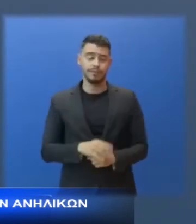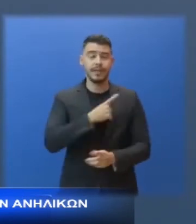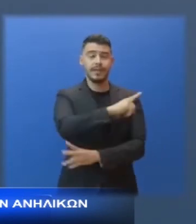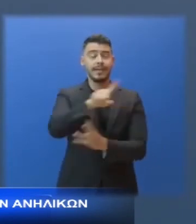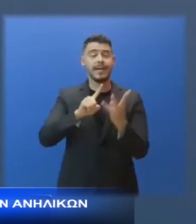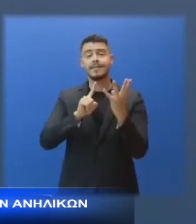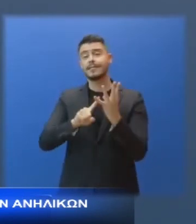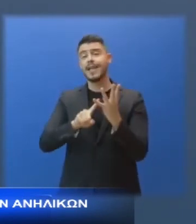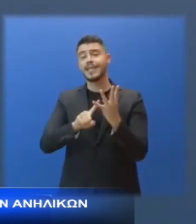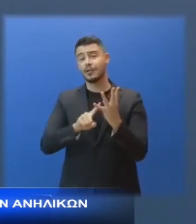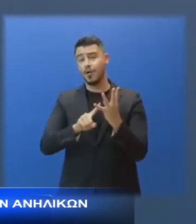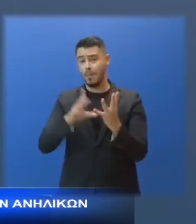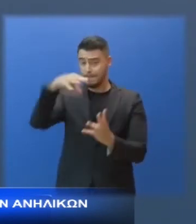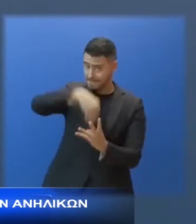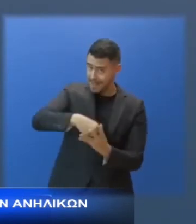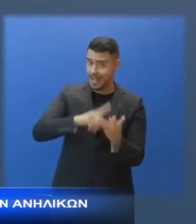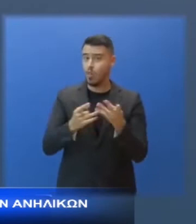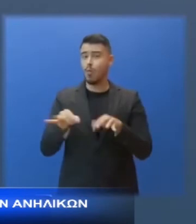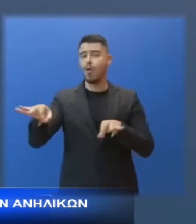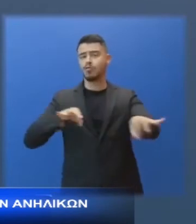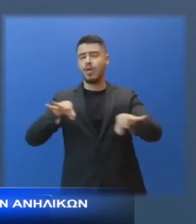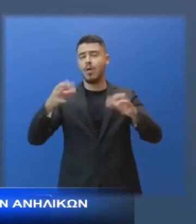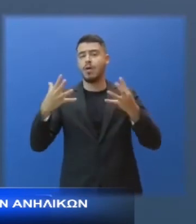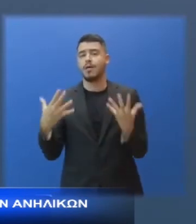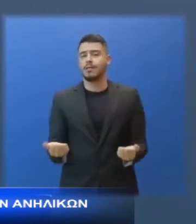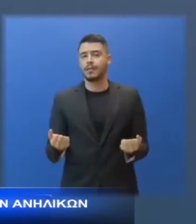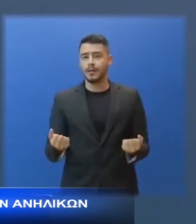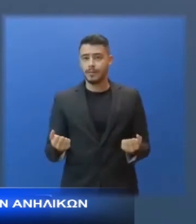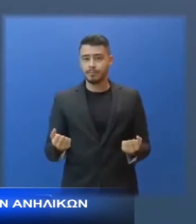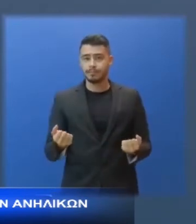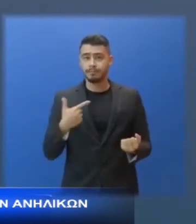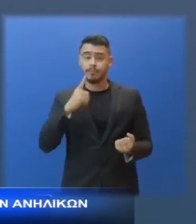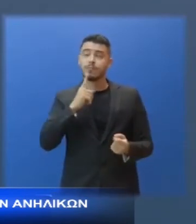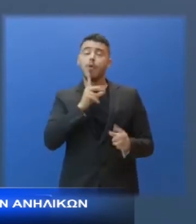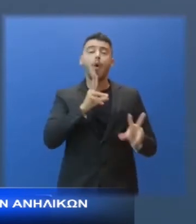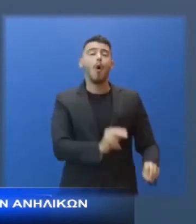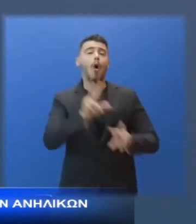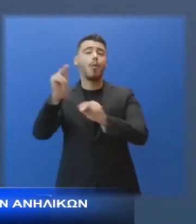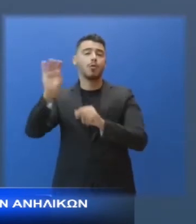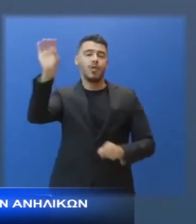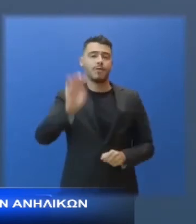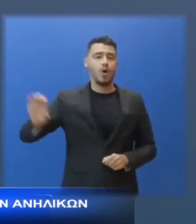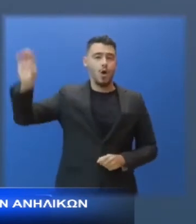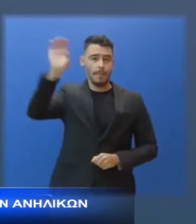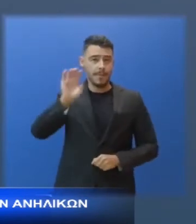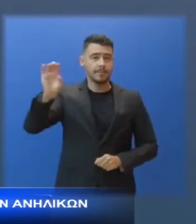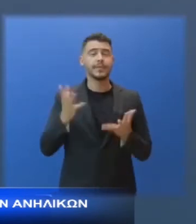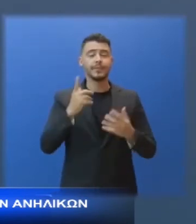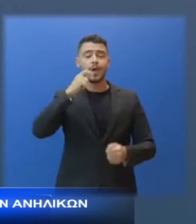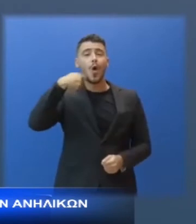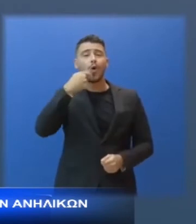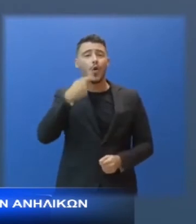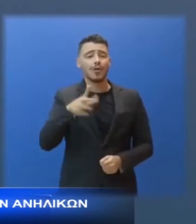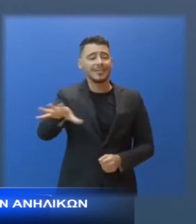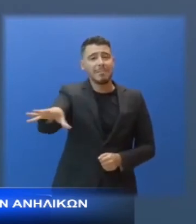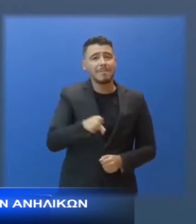Τέταρτο σημαντικό σημείο του νομοσχεδίου είναι ότι διευρύνονται, σύμφωνα και με τα ευρωπαϊκά πρότυπα, τα όρια ηλικίας των αναδόχων γονέων,